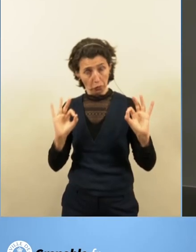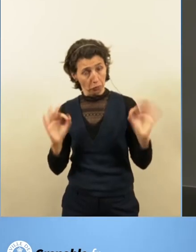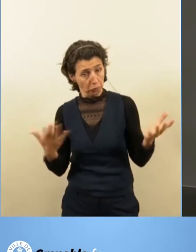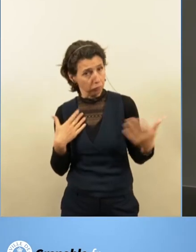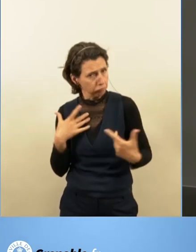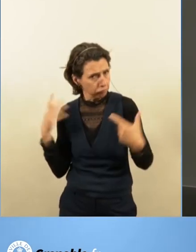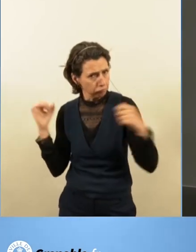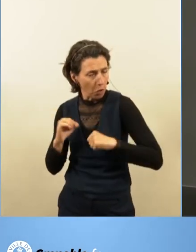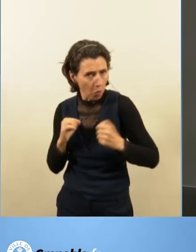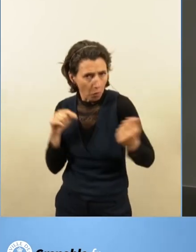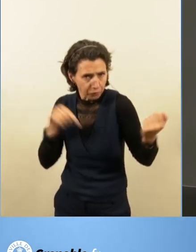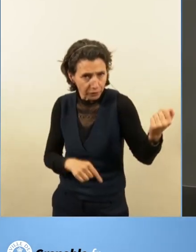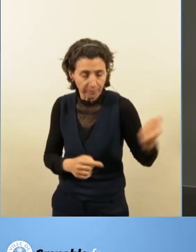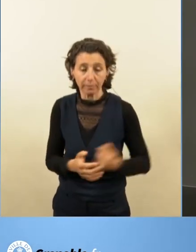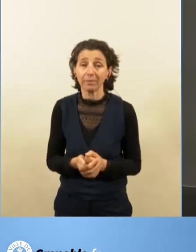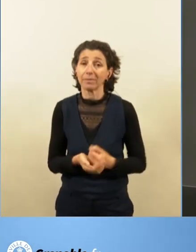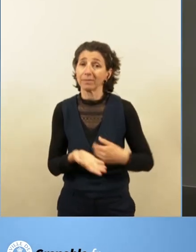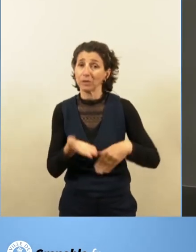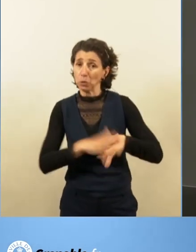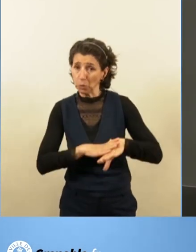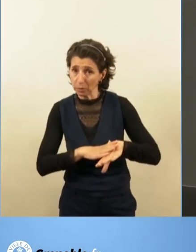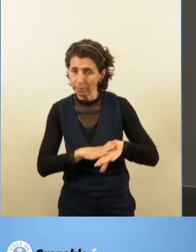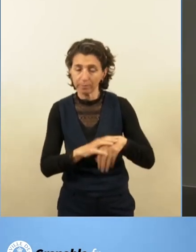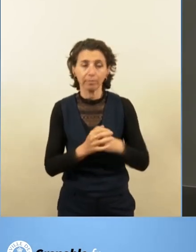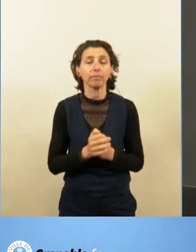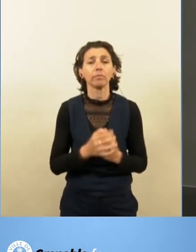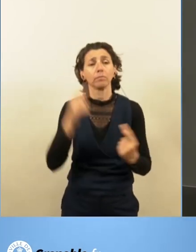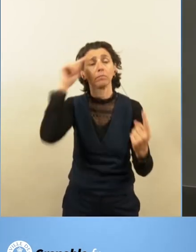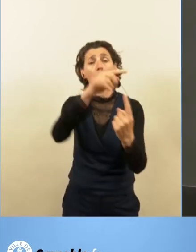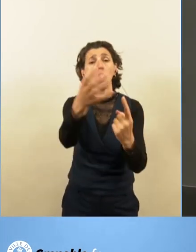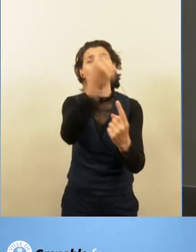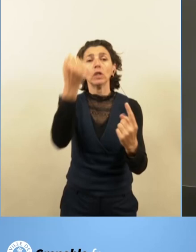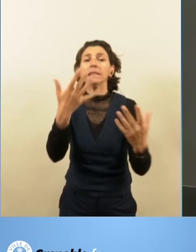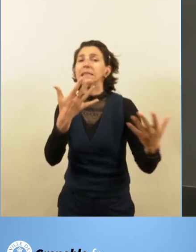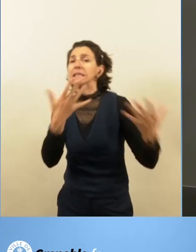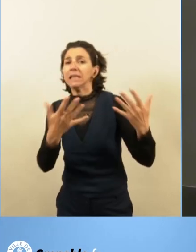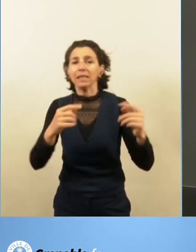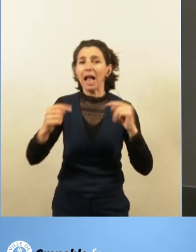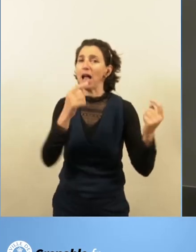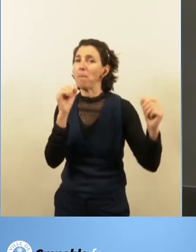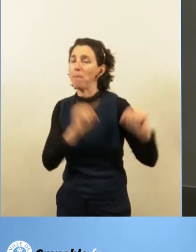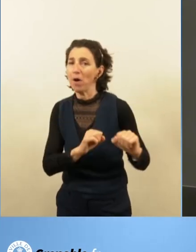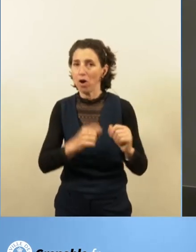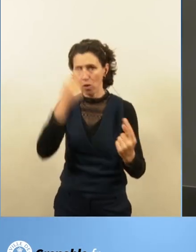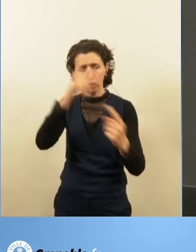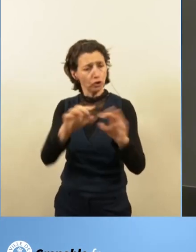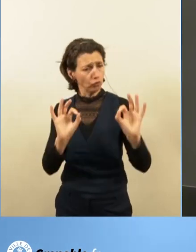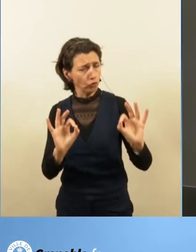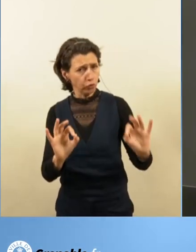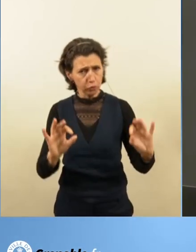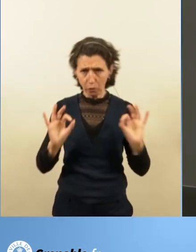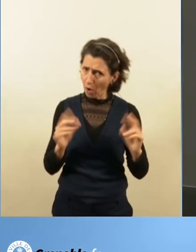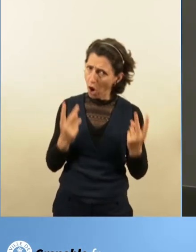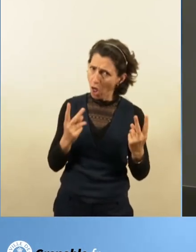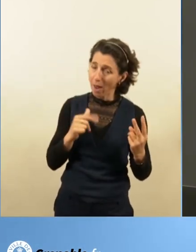sont incontestables les objectifs sont louables mais les modalités pour les atteindre sont plus que